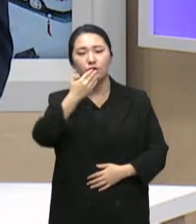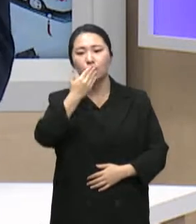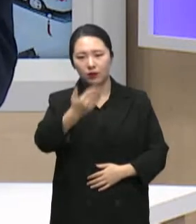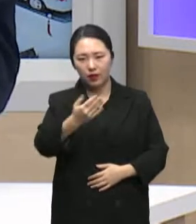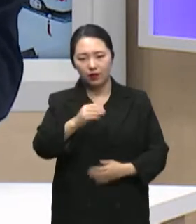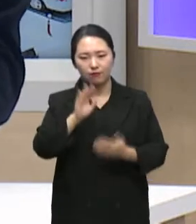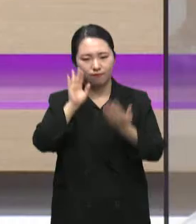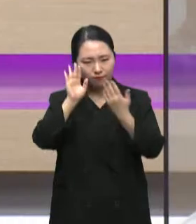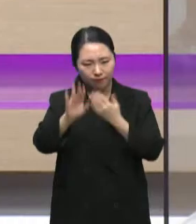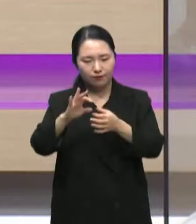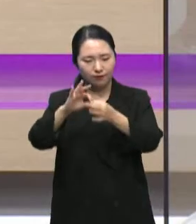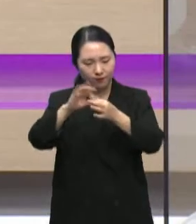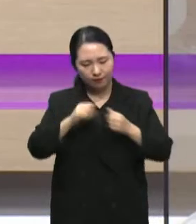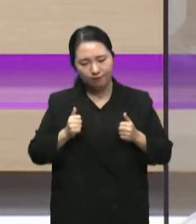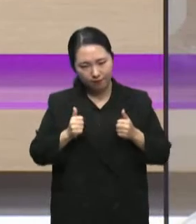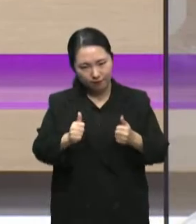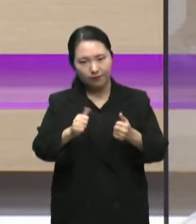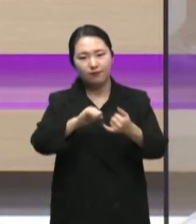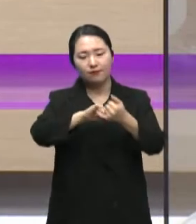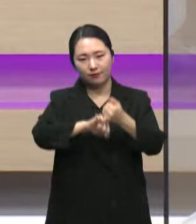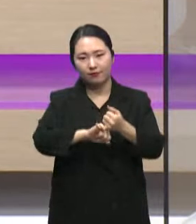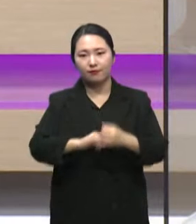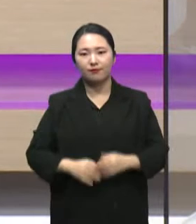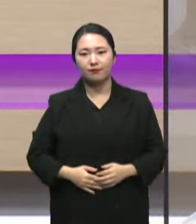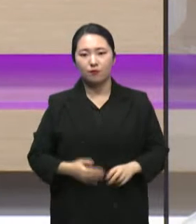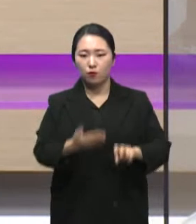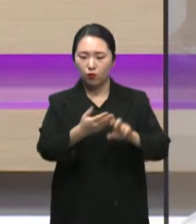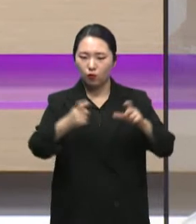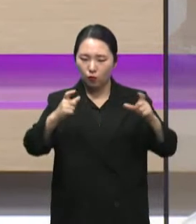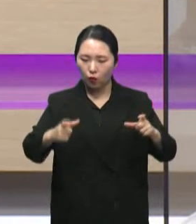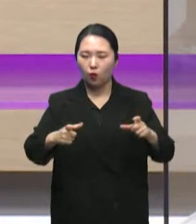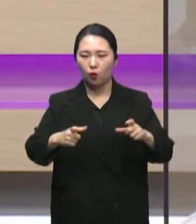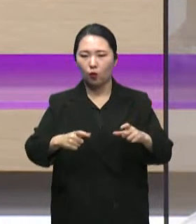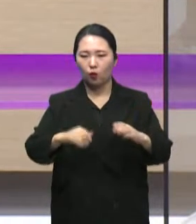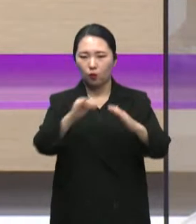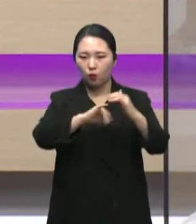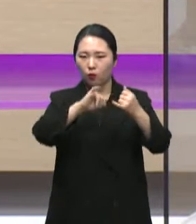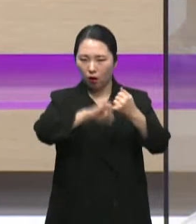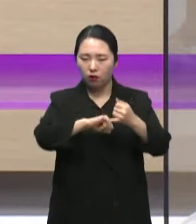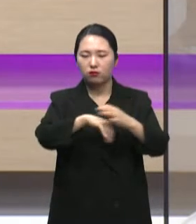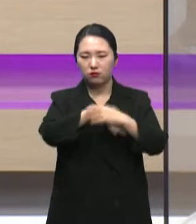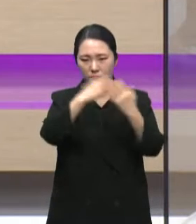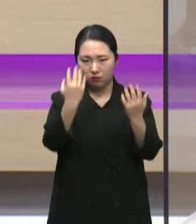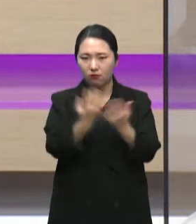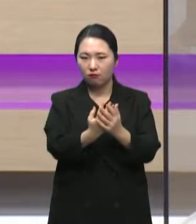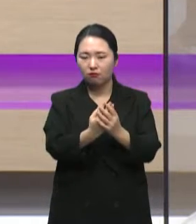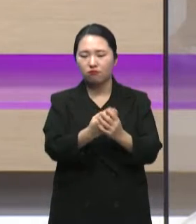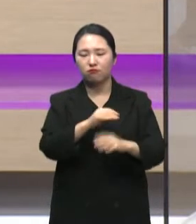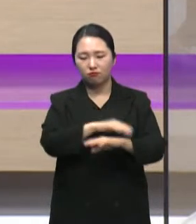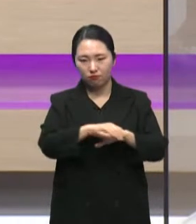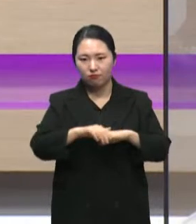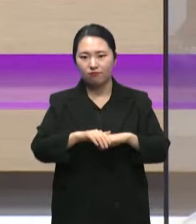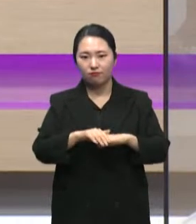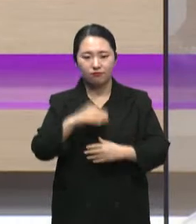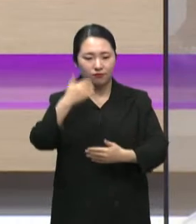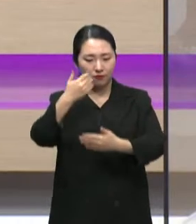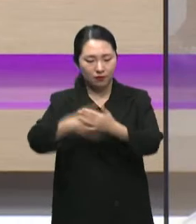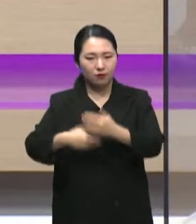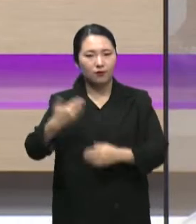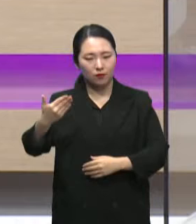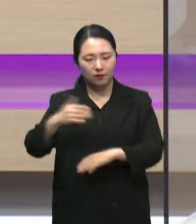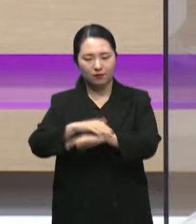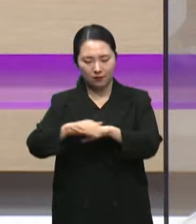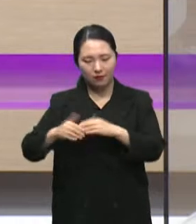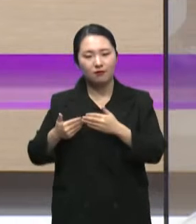밝혔습니다 4 이미 출구에 공약이행 유리 상당히 높고 또 많은 성과를 내고 있는데요 앞으로 남은 0 약들도